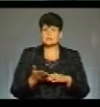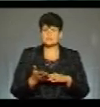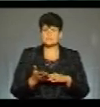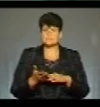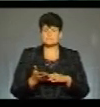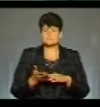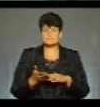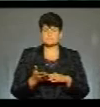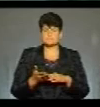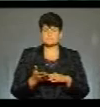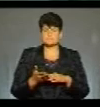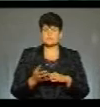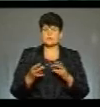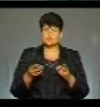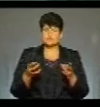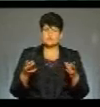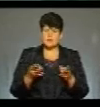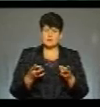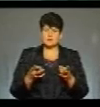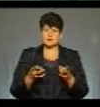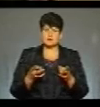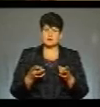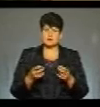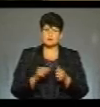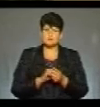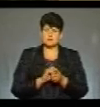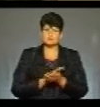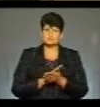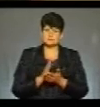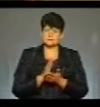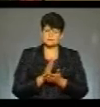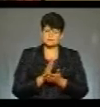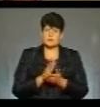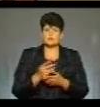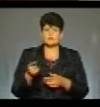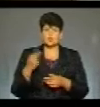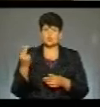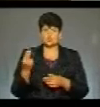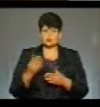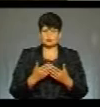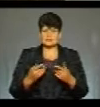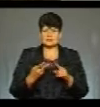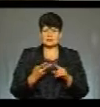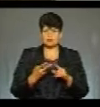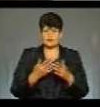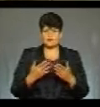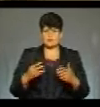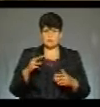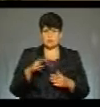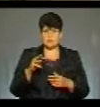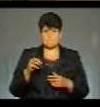білил немає. Тут треба тримати папір чистий. У Тернопільському художньому музеї це вже друга виставка Миколи